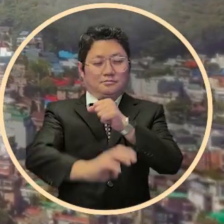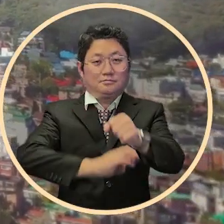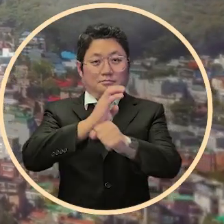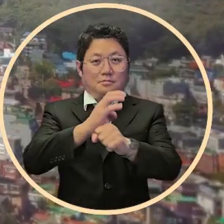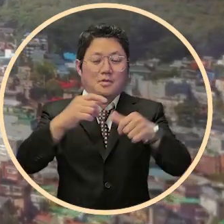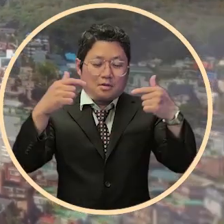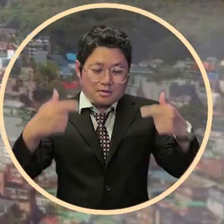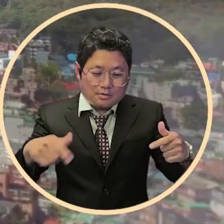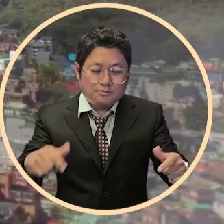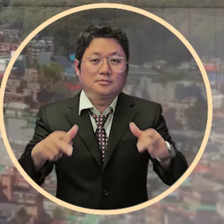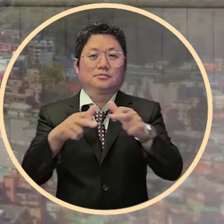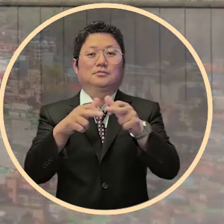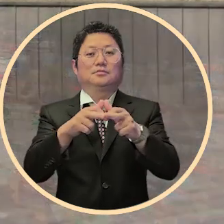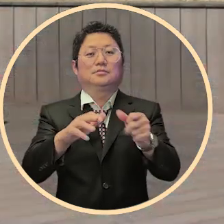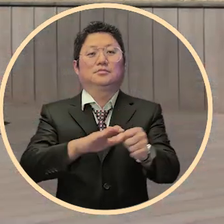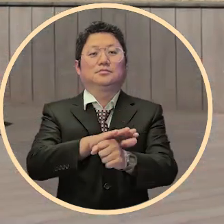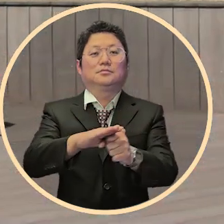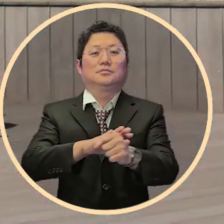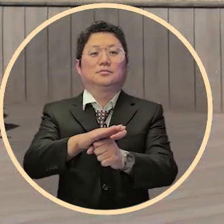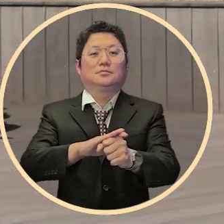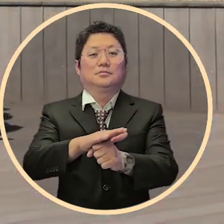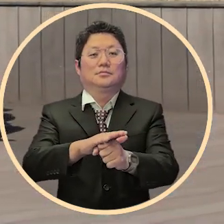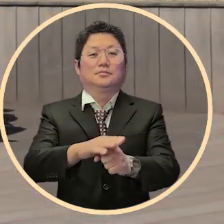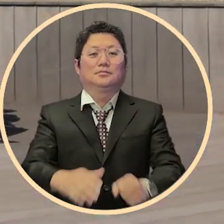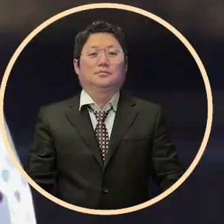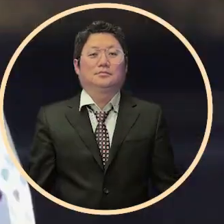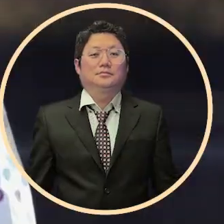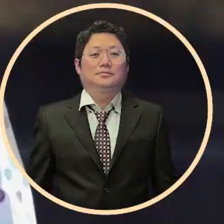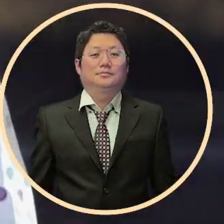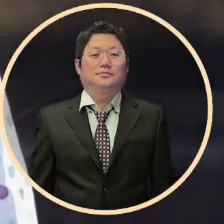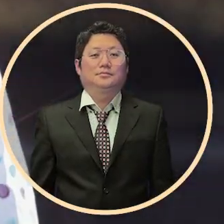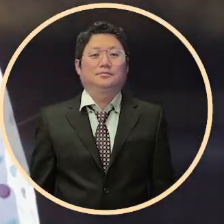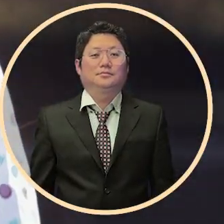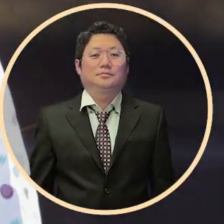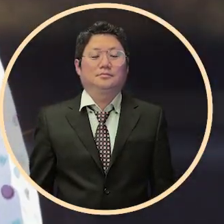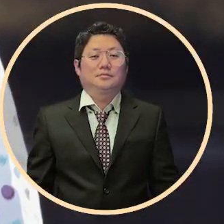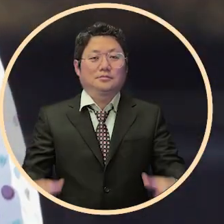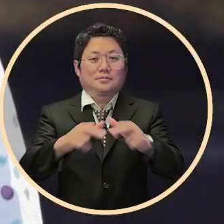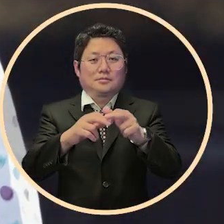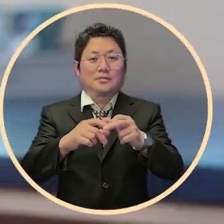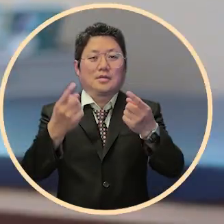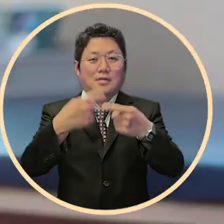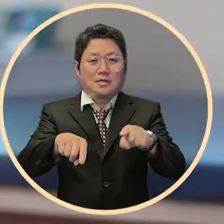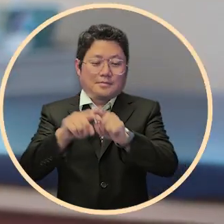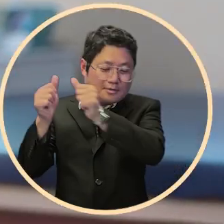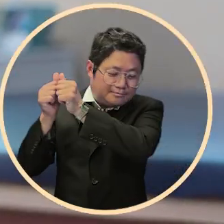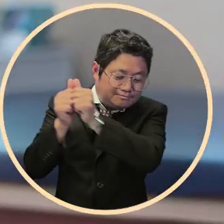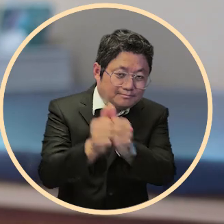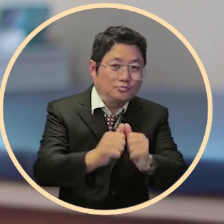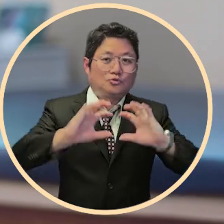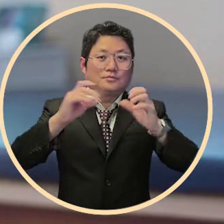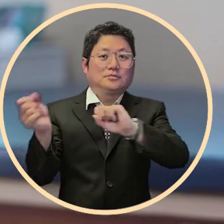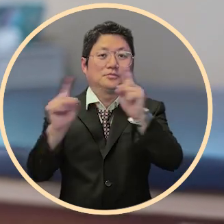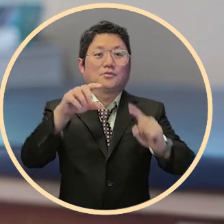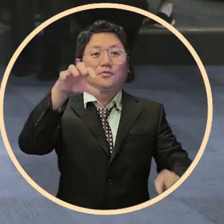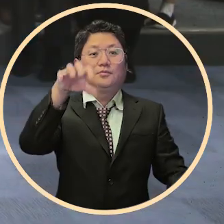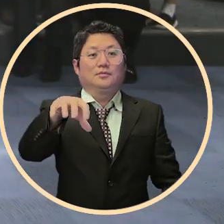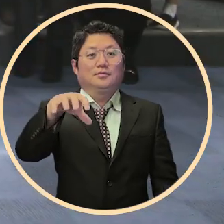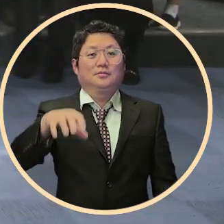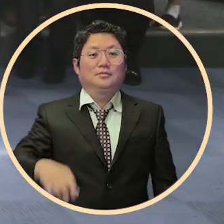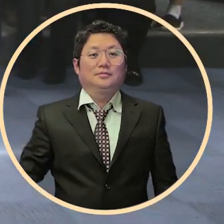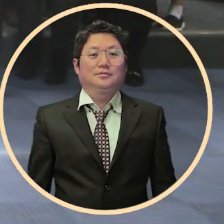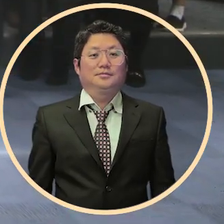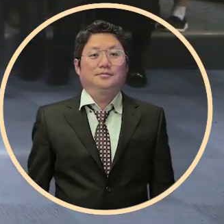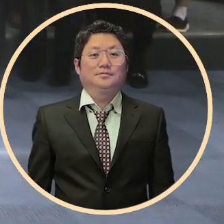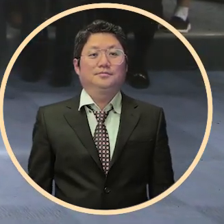지난 40여 년간 언제나 장애인을 사랑하고 장애인과 함께해온